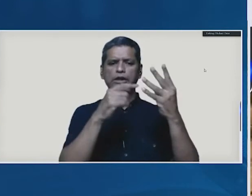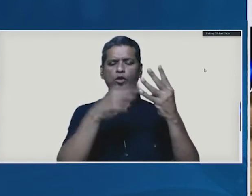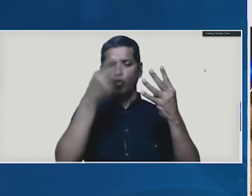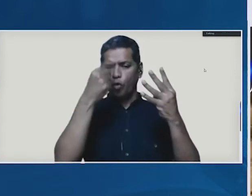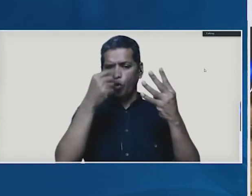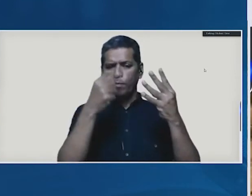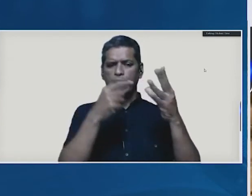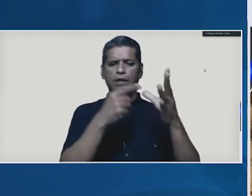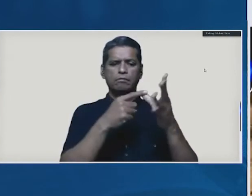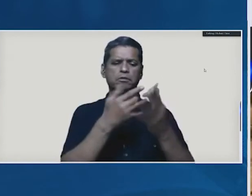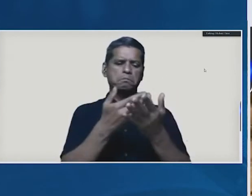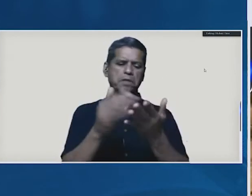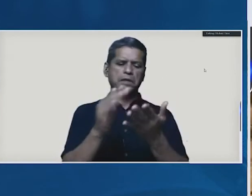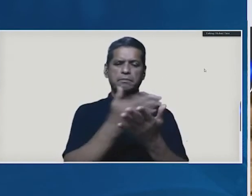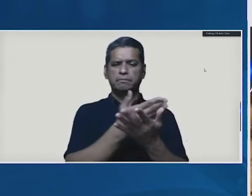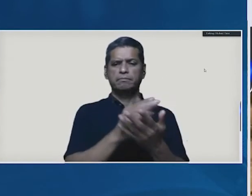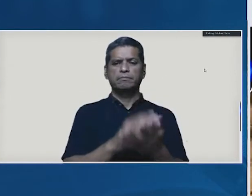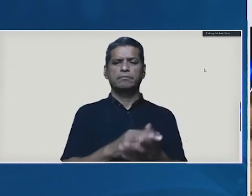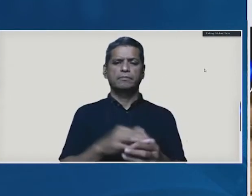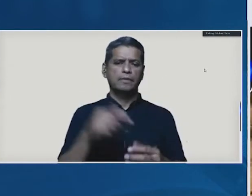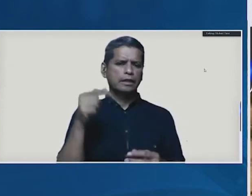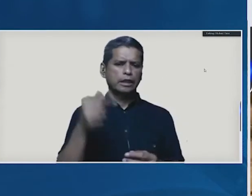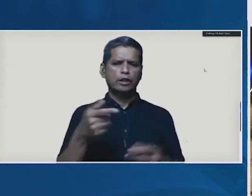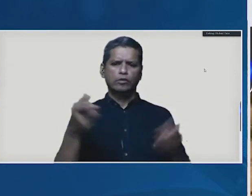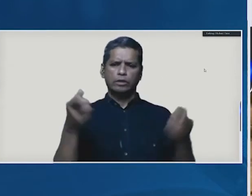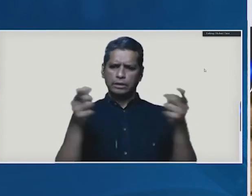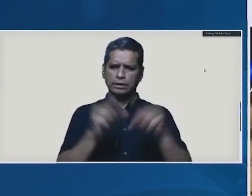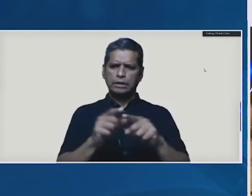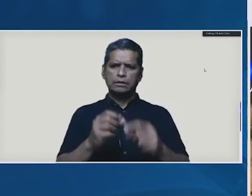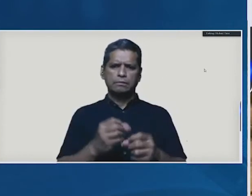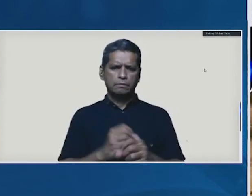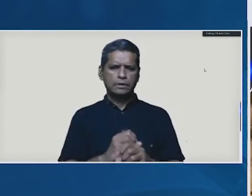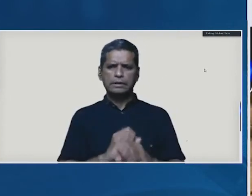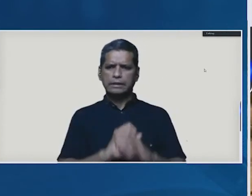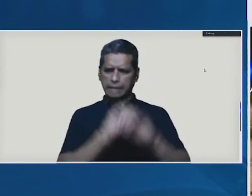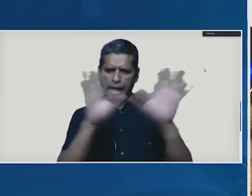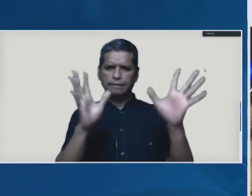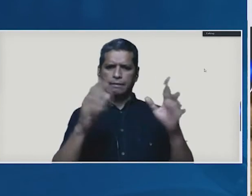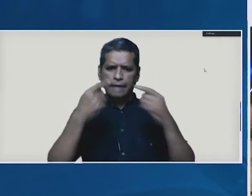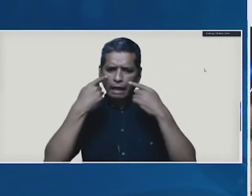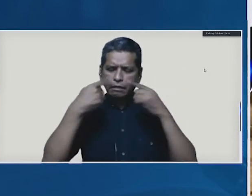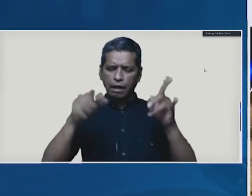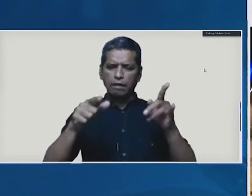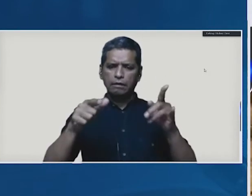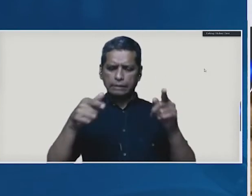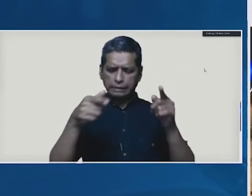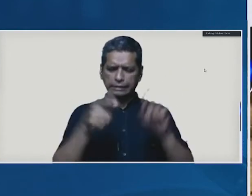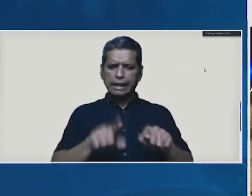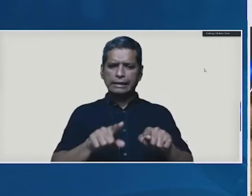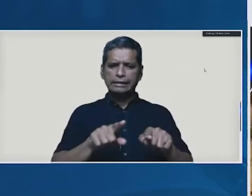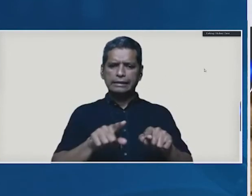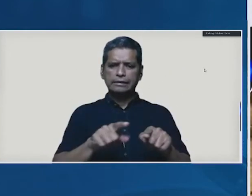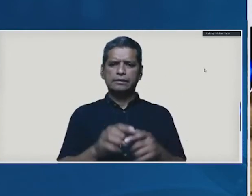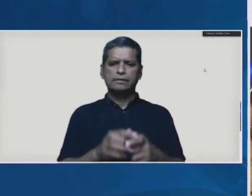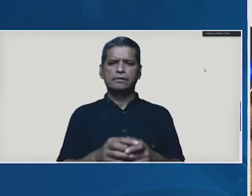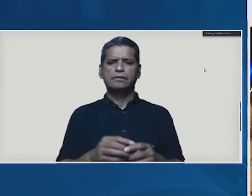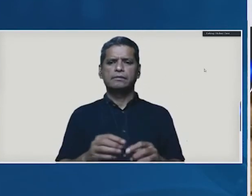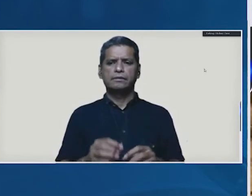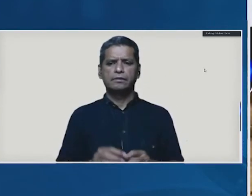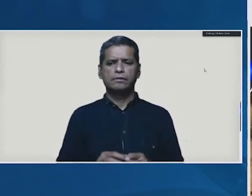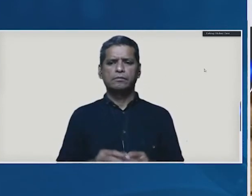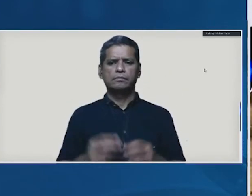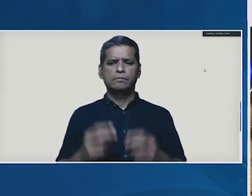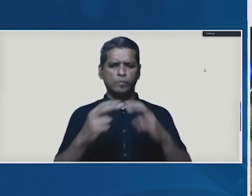terbagi-bagi dan itu terjadi dengan pasti bedah terjadi dengan begitu